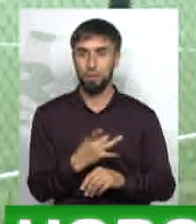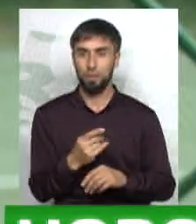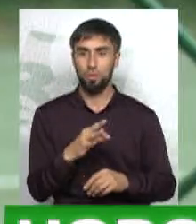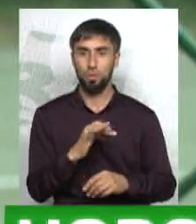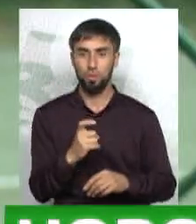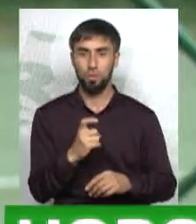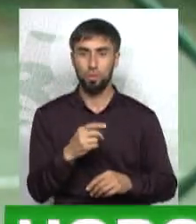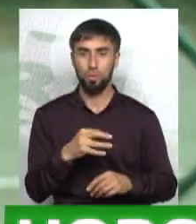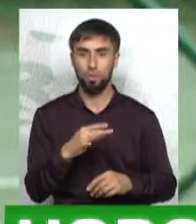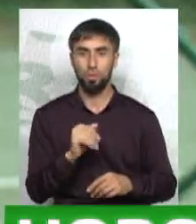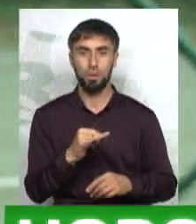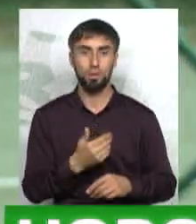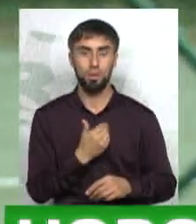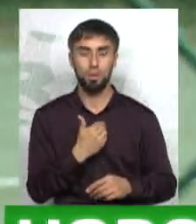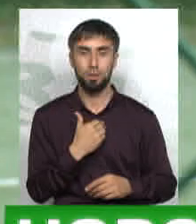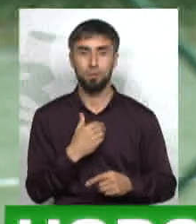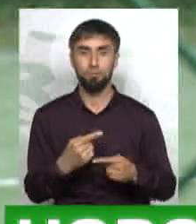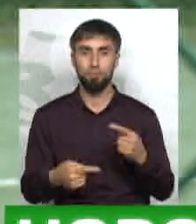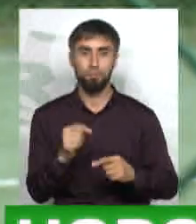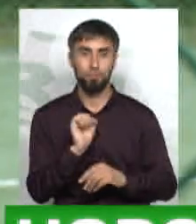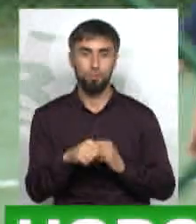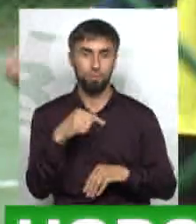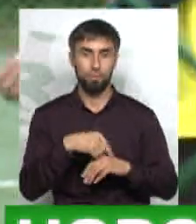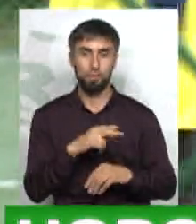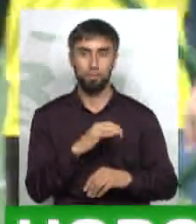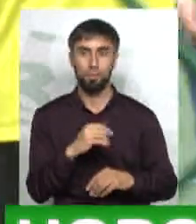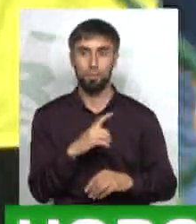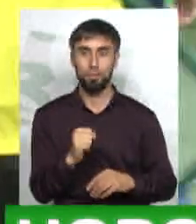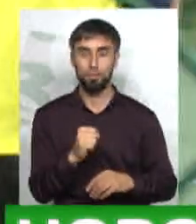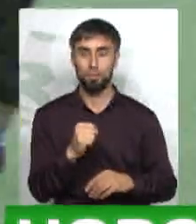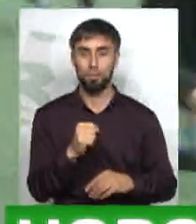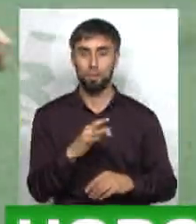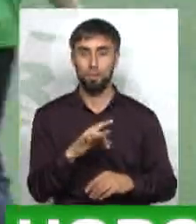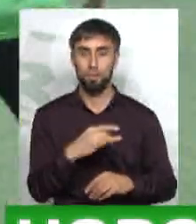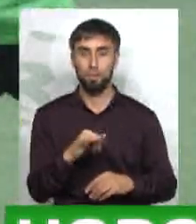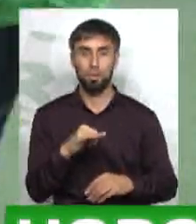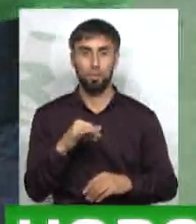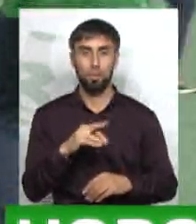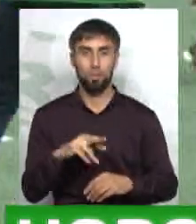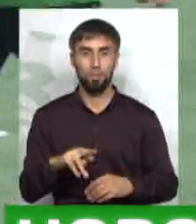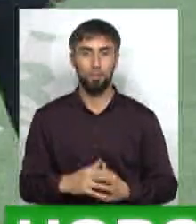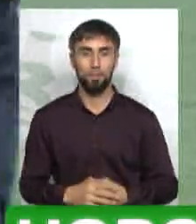дух соперничества и желание обыграть противников чувствуется даже за оградой поля.